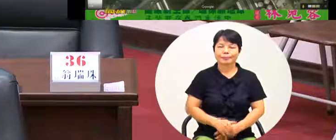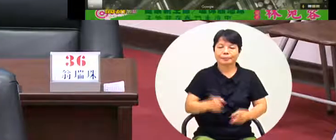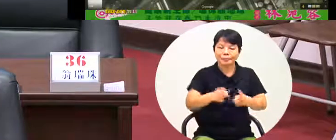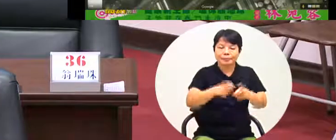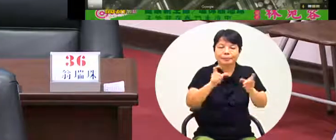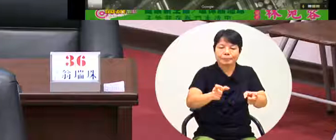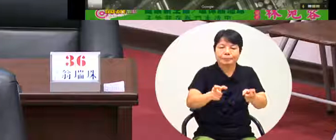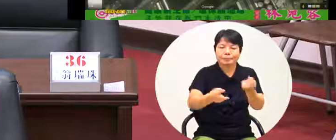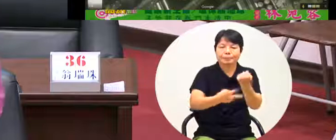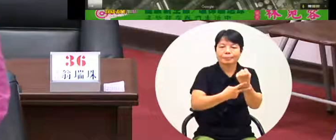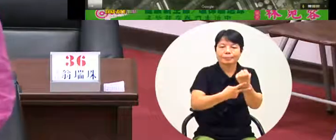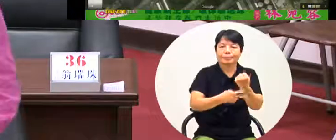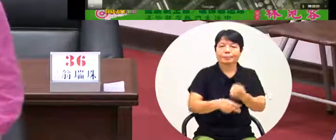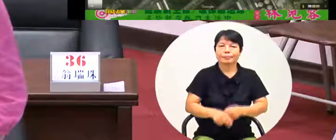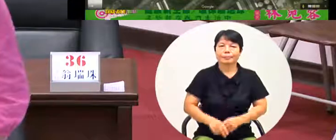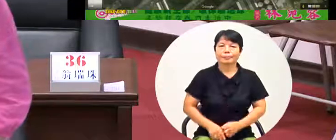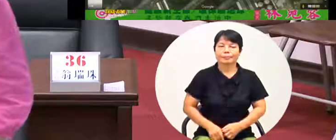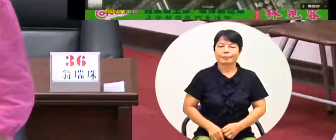港美街